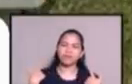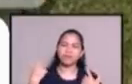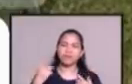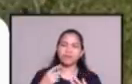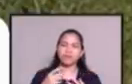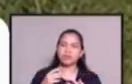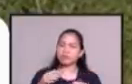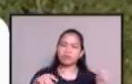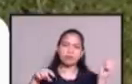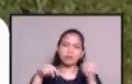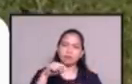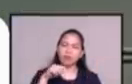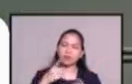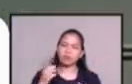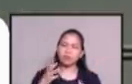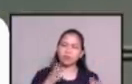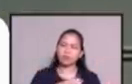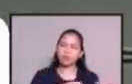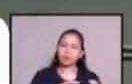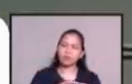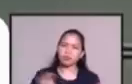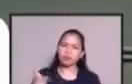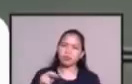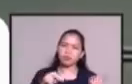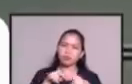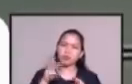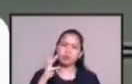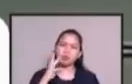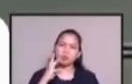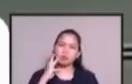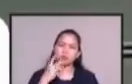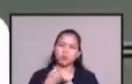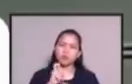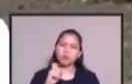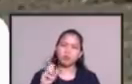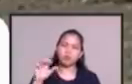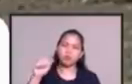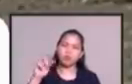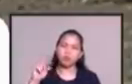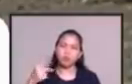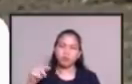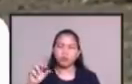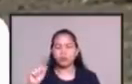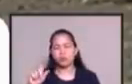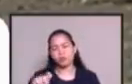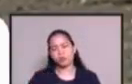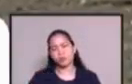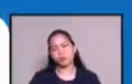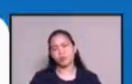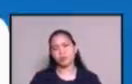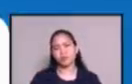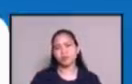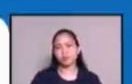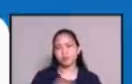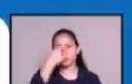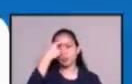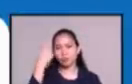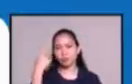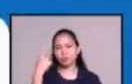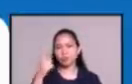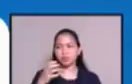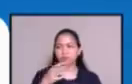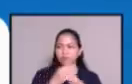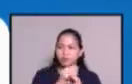rin daw kaya ng kanilang mga tubo na humugot pa ng dagdag na tubig mula sa Angat papunta sa lamesa dam. Dahil fixed ang